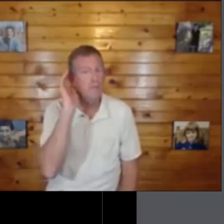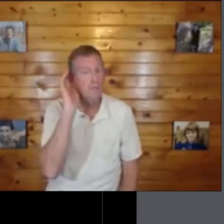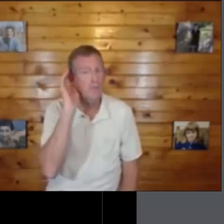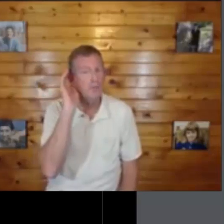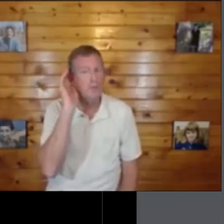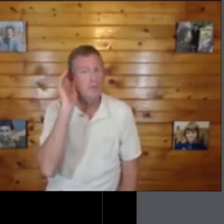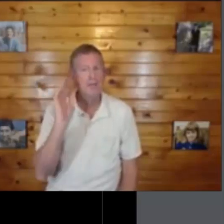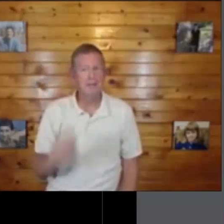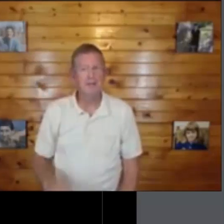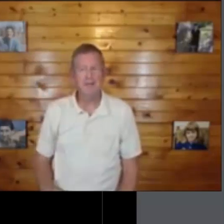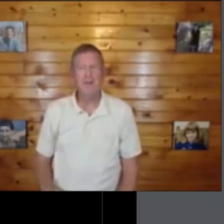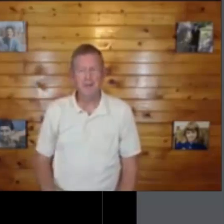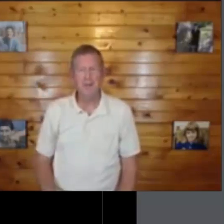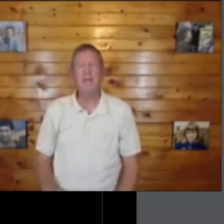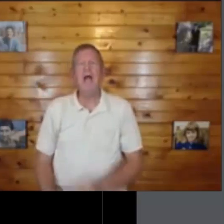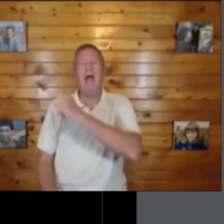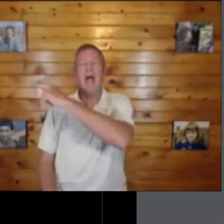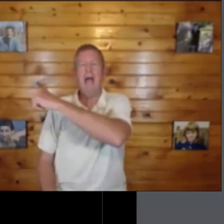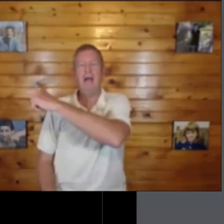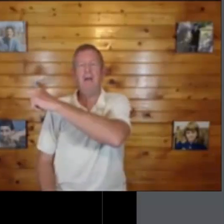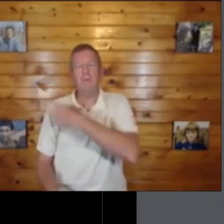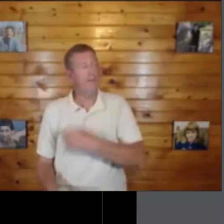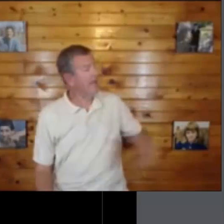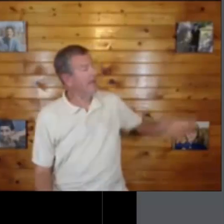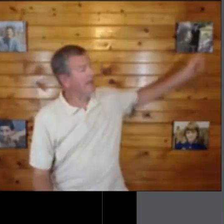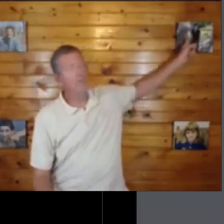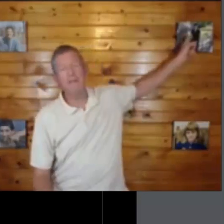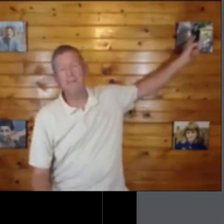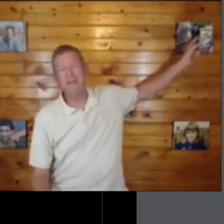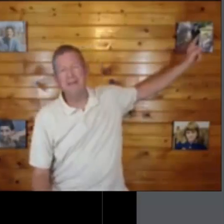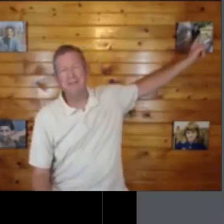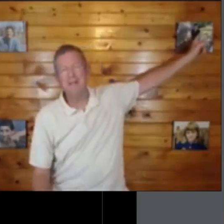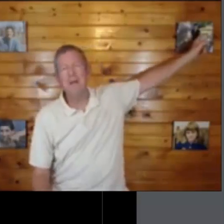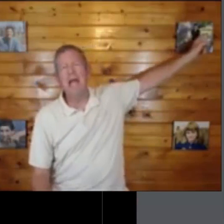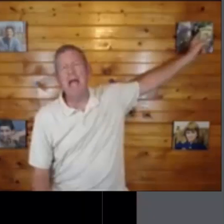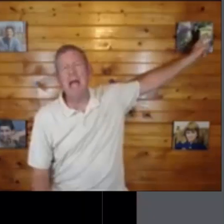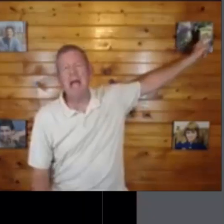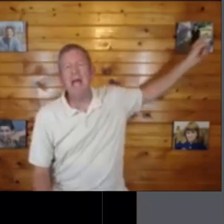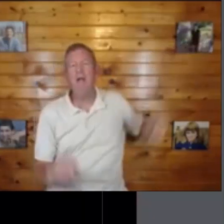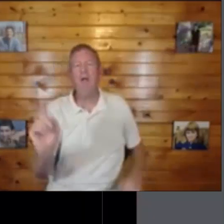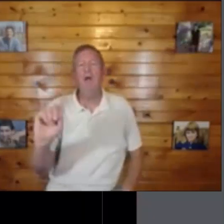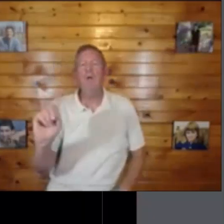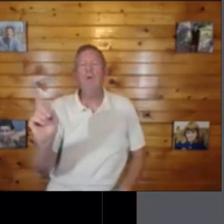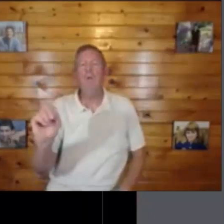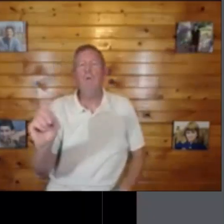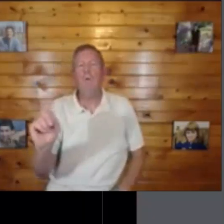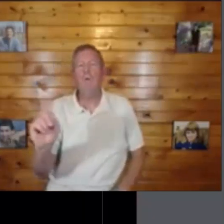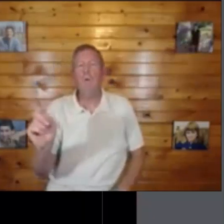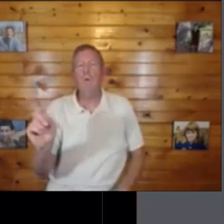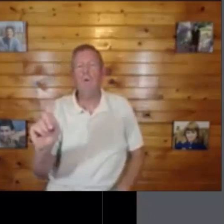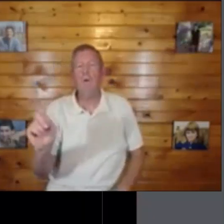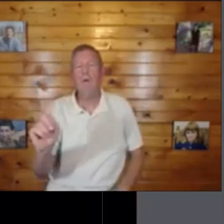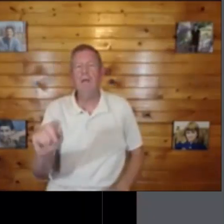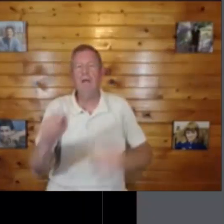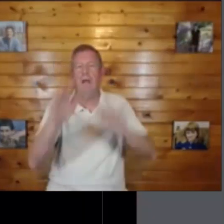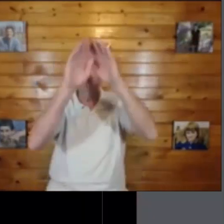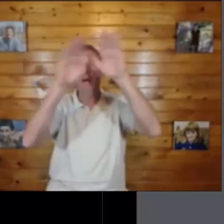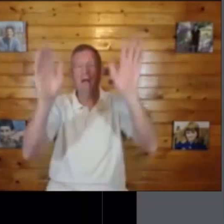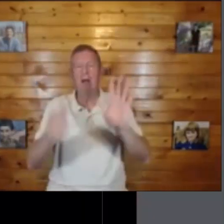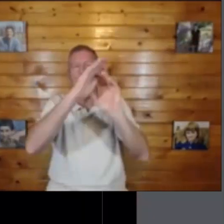Allez, je vous écoute. D'accord, oui. Elle, en fait, elle est là-haut, n'est-ce pas, maintenant? Elle ne